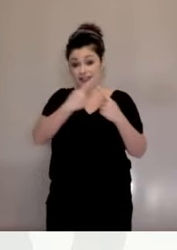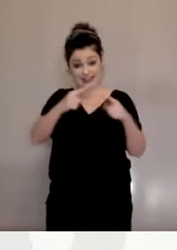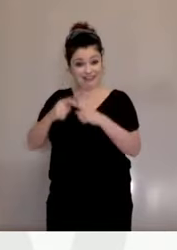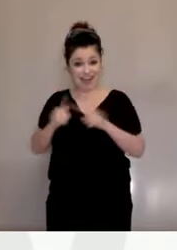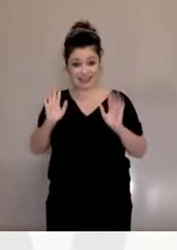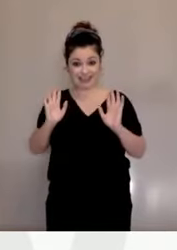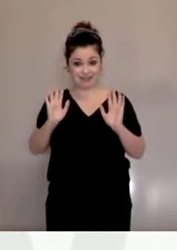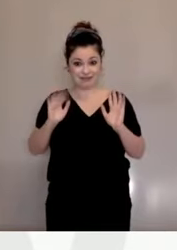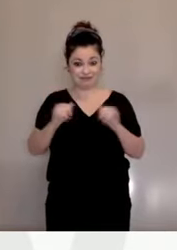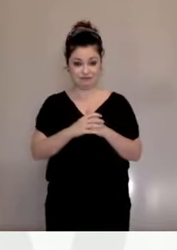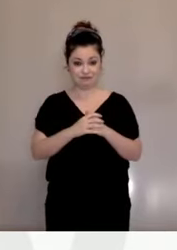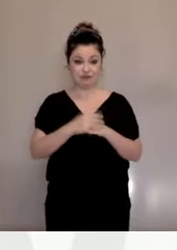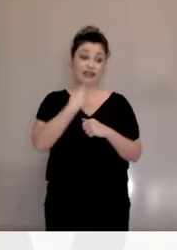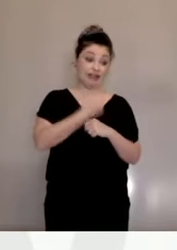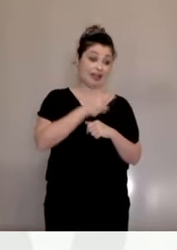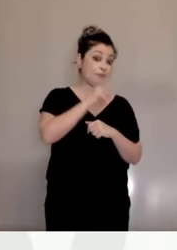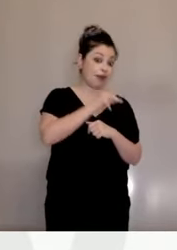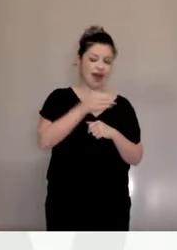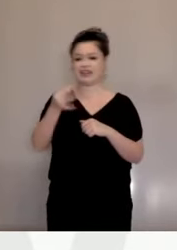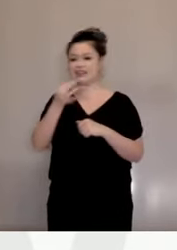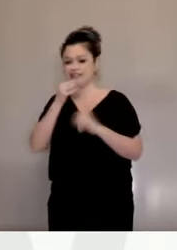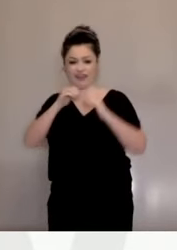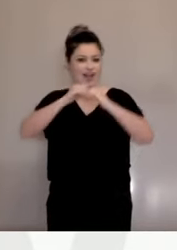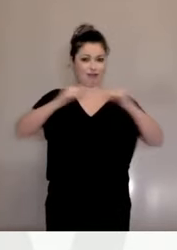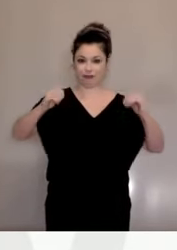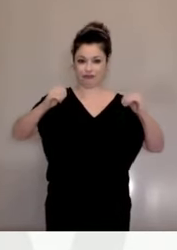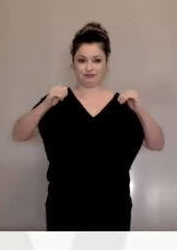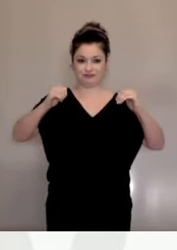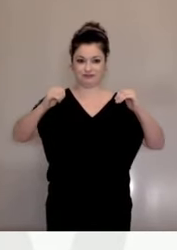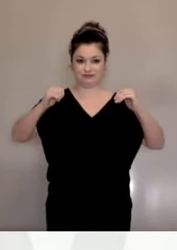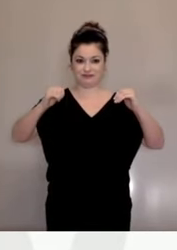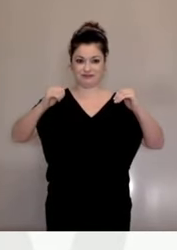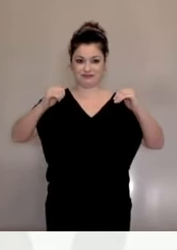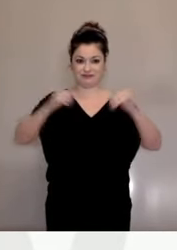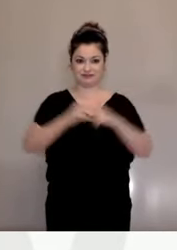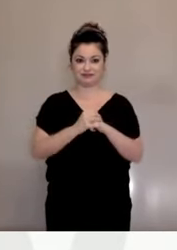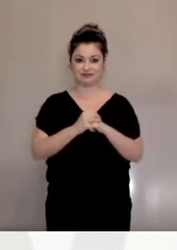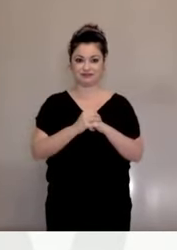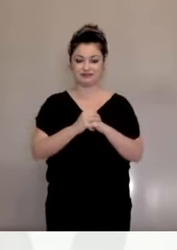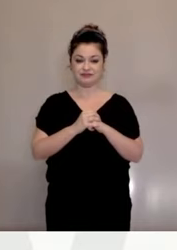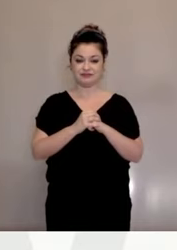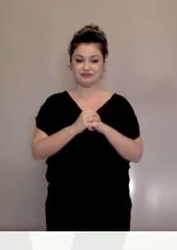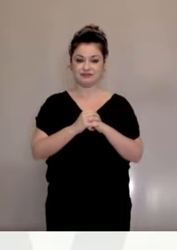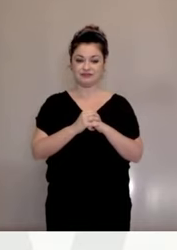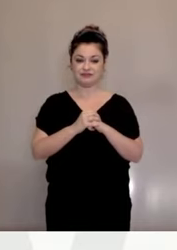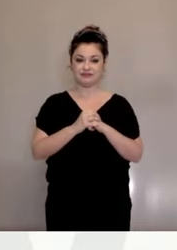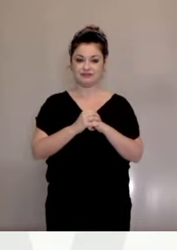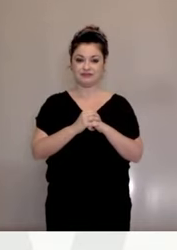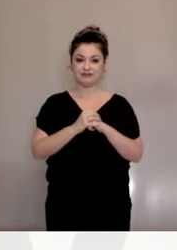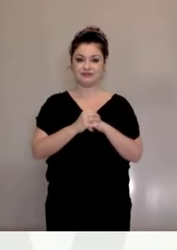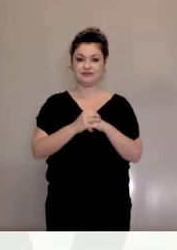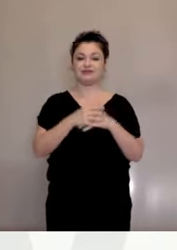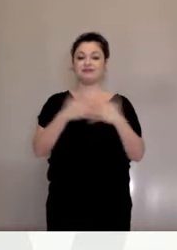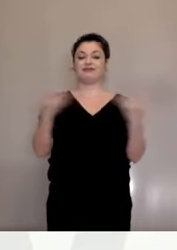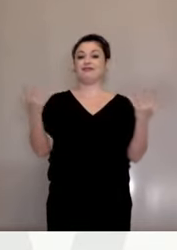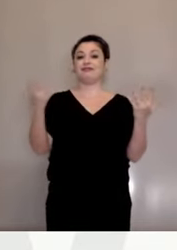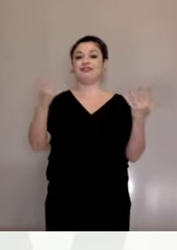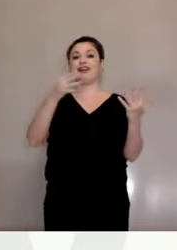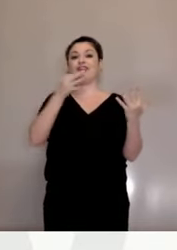Allora, se possiamo pensare che l'umanità